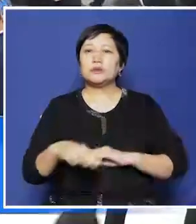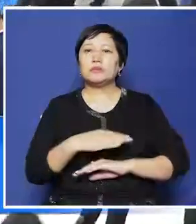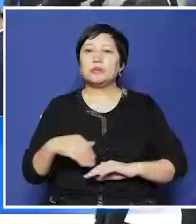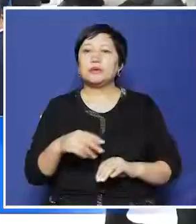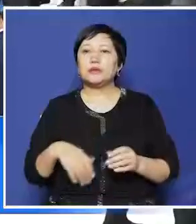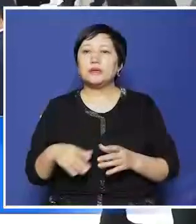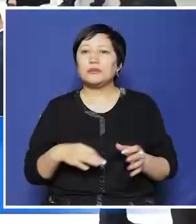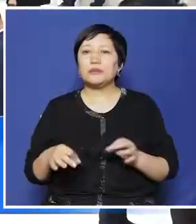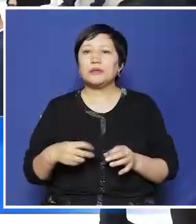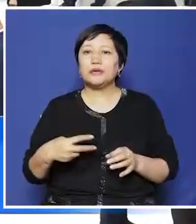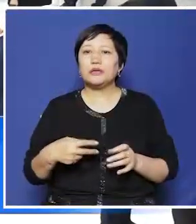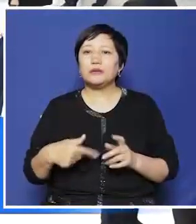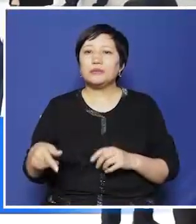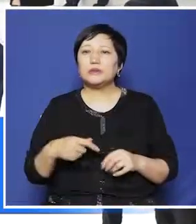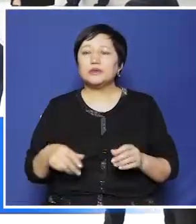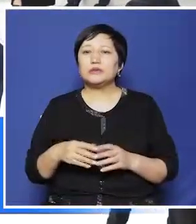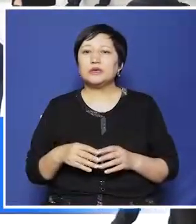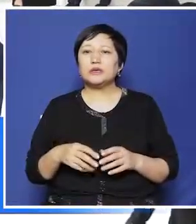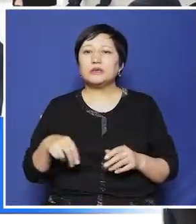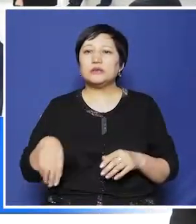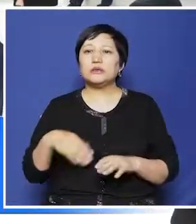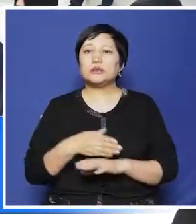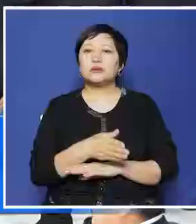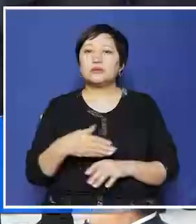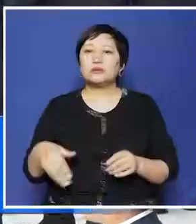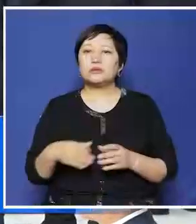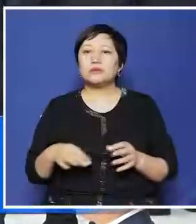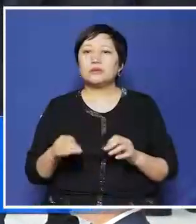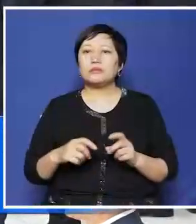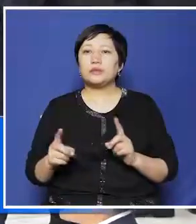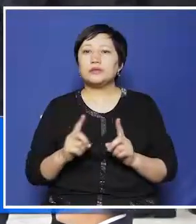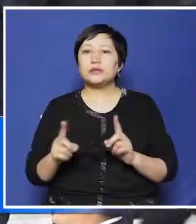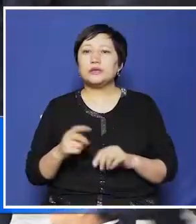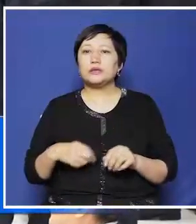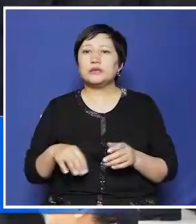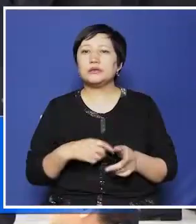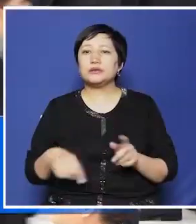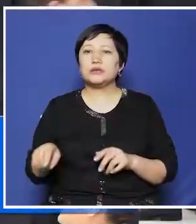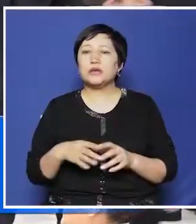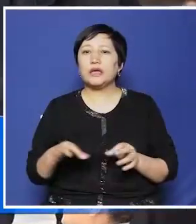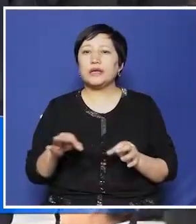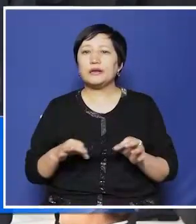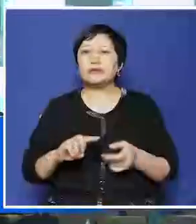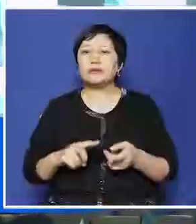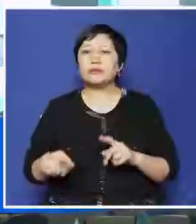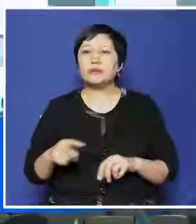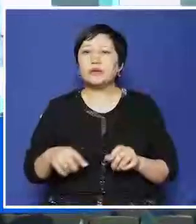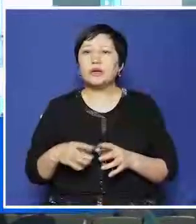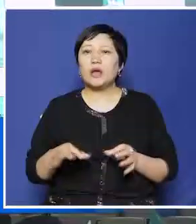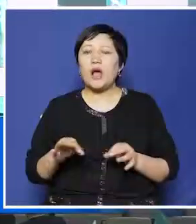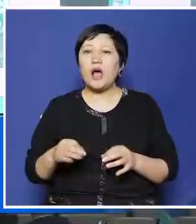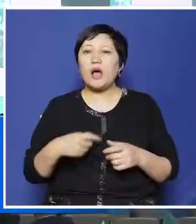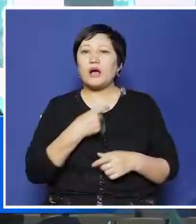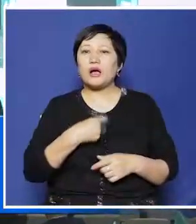еліміздің барлық аймағынан 2000-нан астам делегат келді. Осыған дейінгі бас қосудан ерекшелігі еркін форматқа ауысуында,